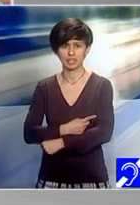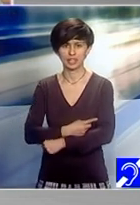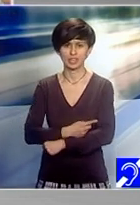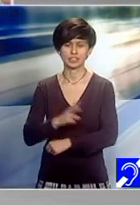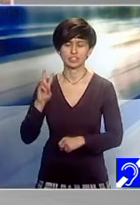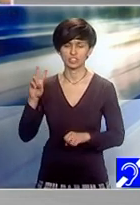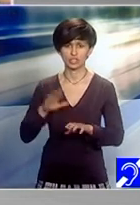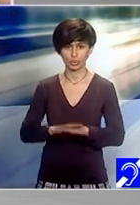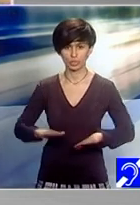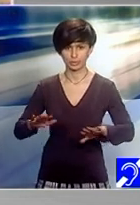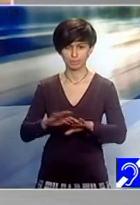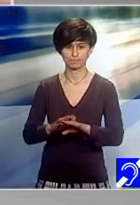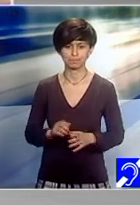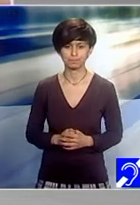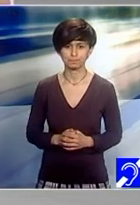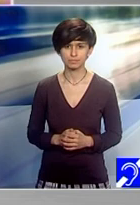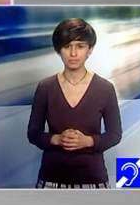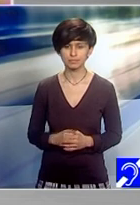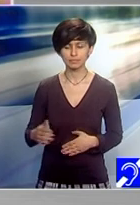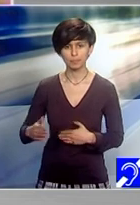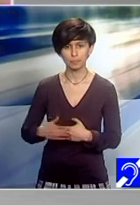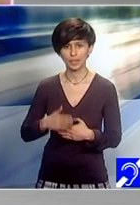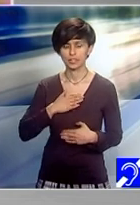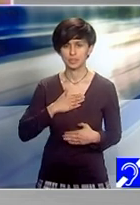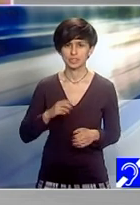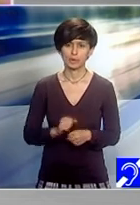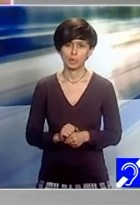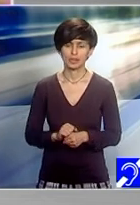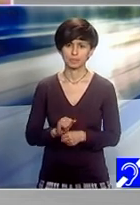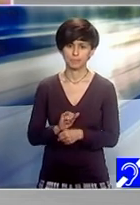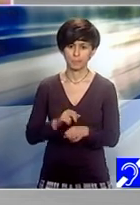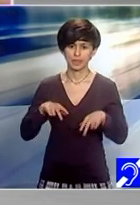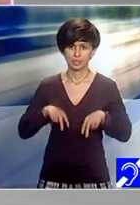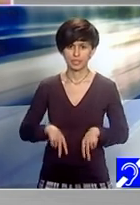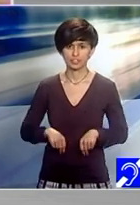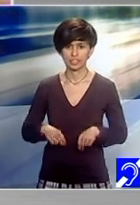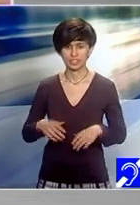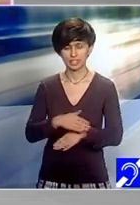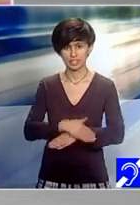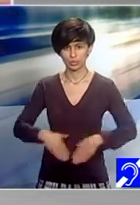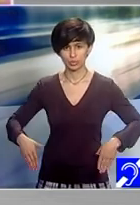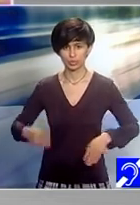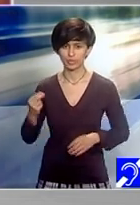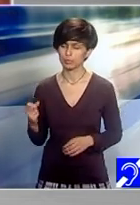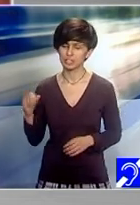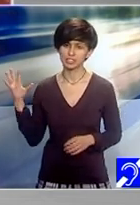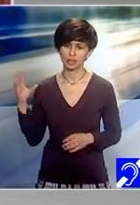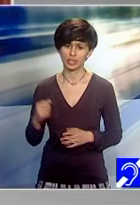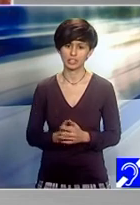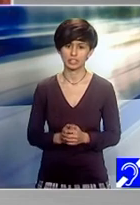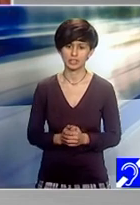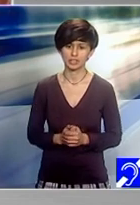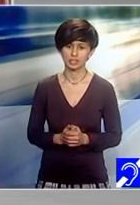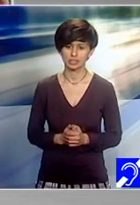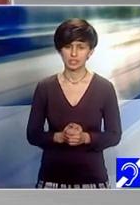mine se află președintele juriului, actor la Teatrul Național din Cluj, domnul Emanuel Petrean. Bună ziua, vă mulțumesc foarte mult că stați